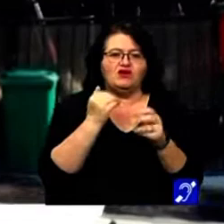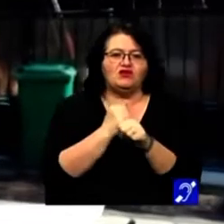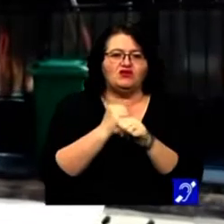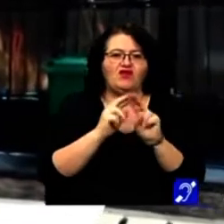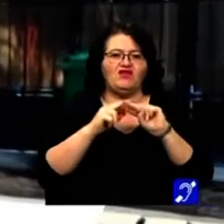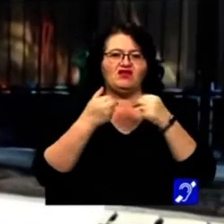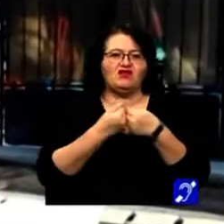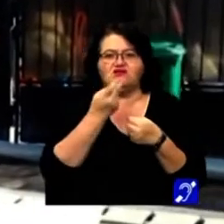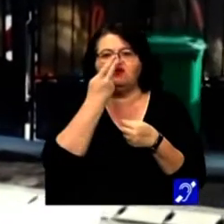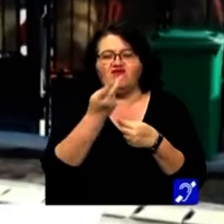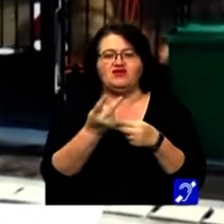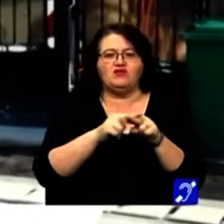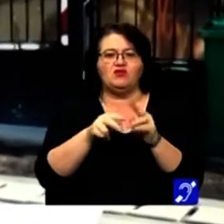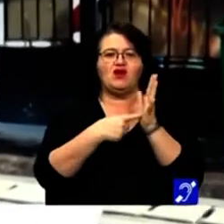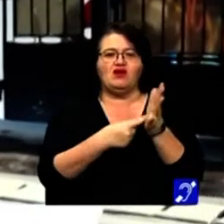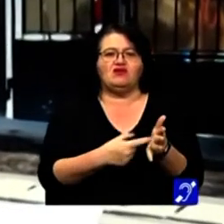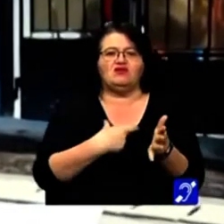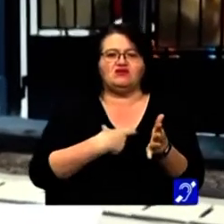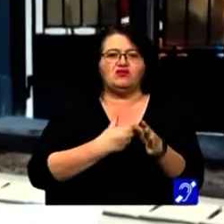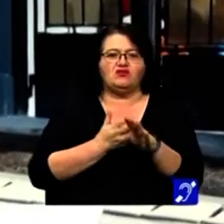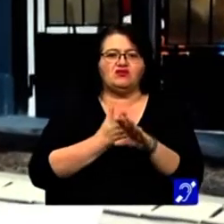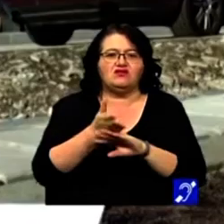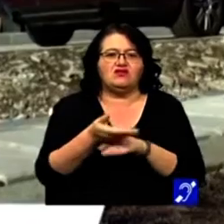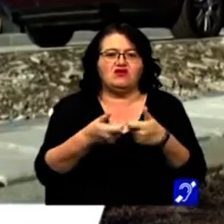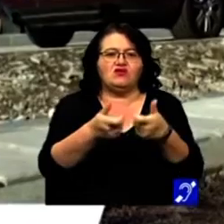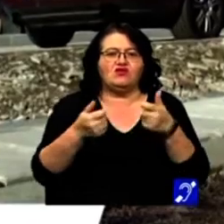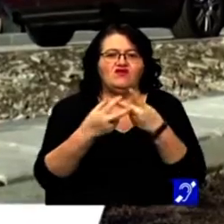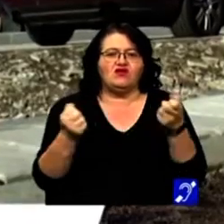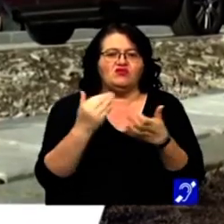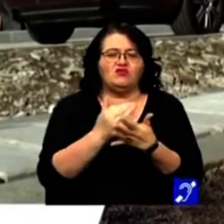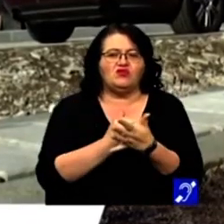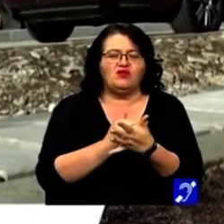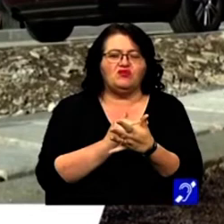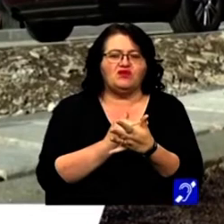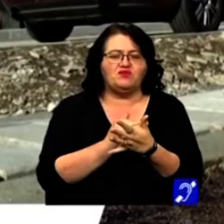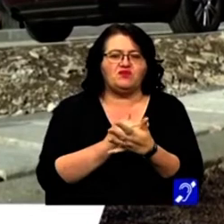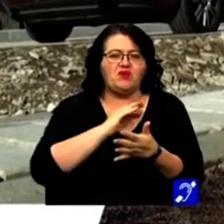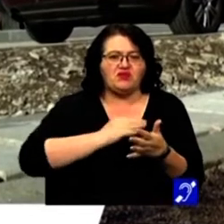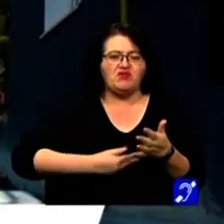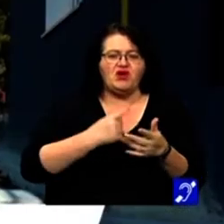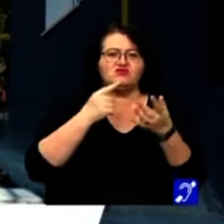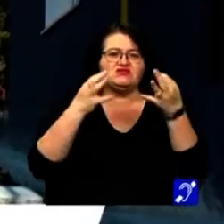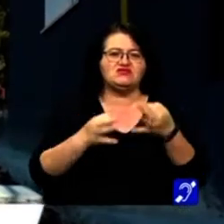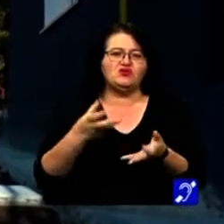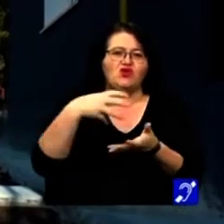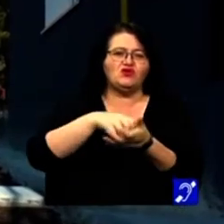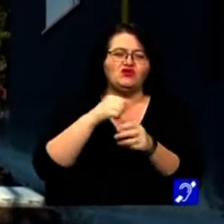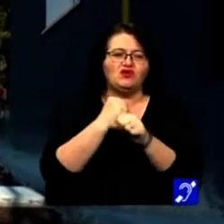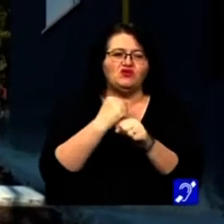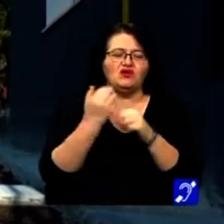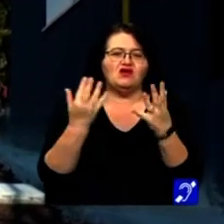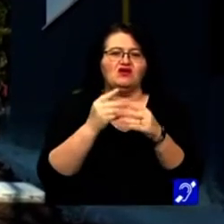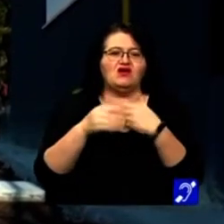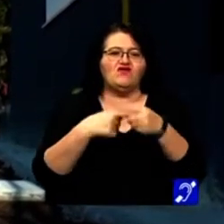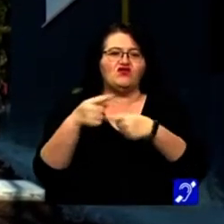va fi finalizată, le demonstrează că se poate intra în curți fără probleme. Primarul a asigurat locuitorii că lucrările care